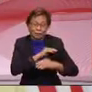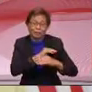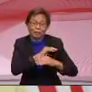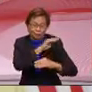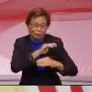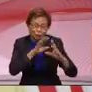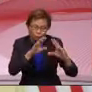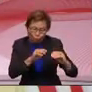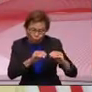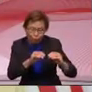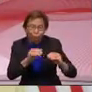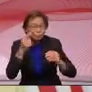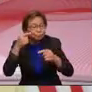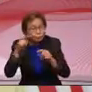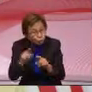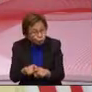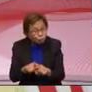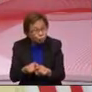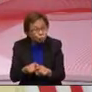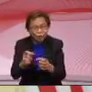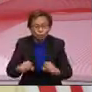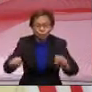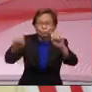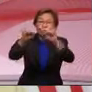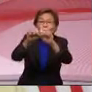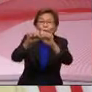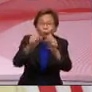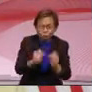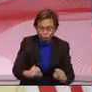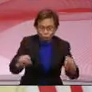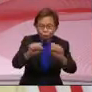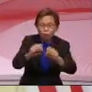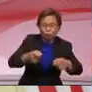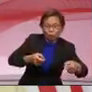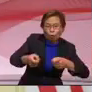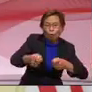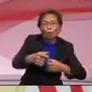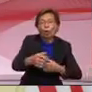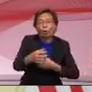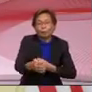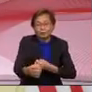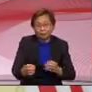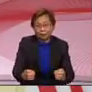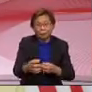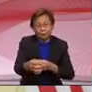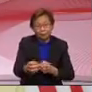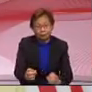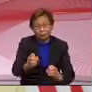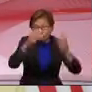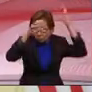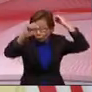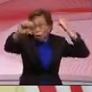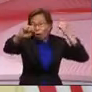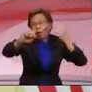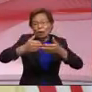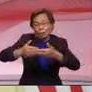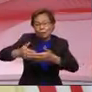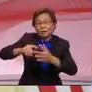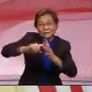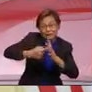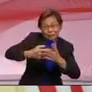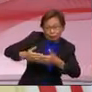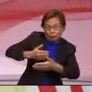hari ini untuk membenarkan surau-surau yang diuruskan oleh pejabat kedutaan tersebut yang beroperasi sebelum PKP